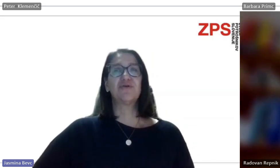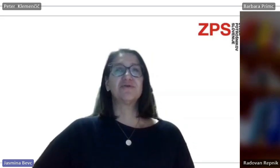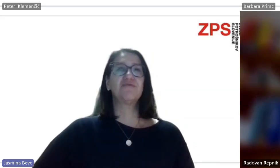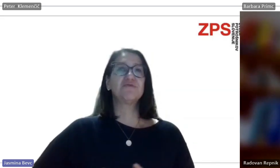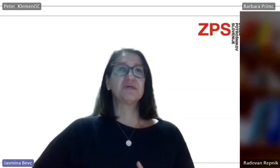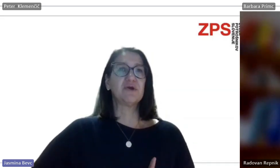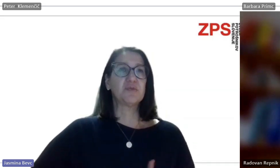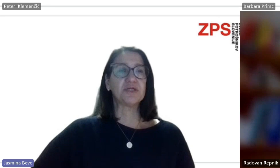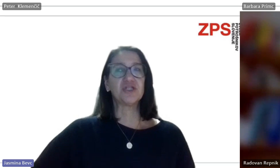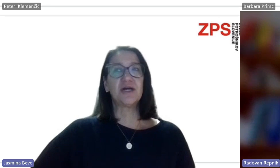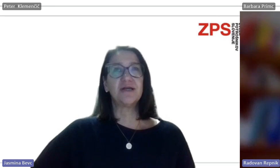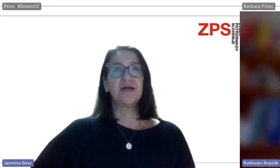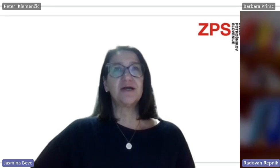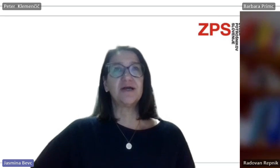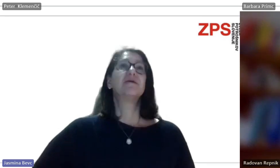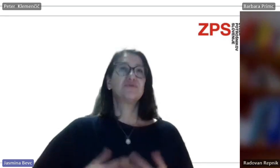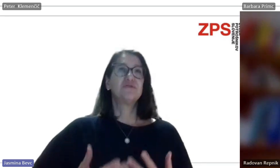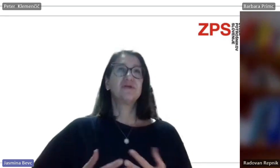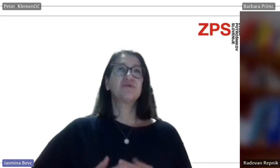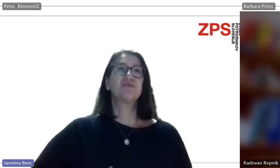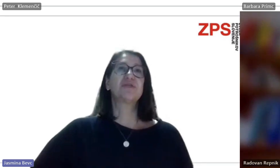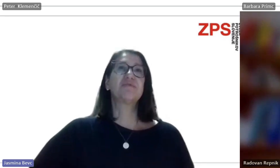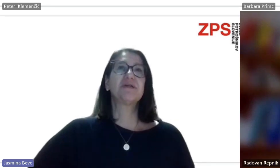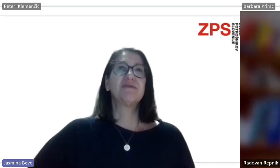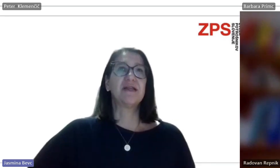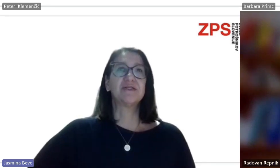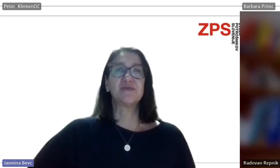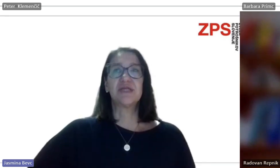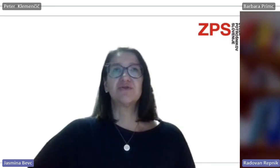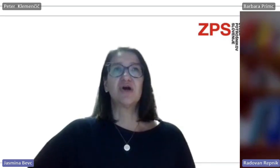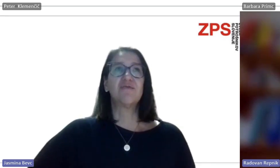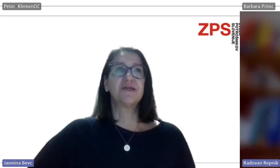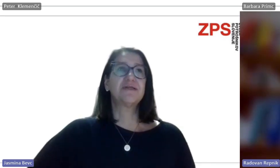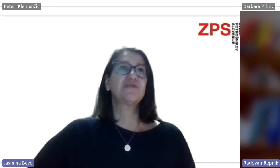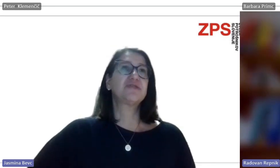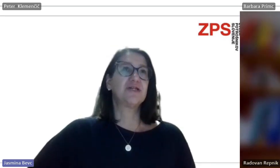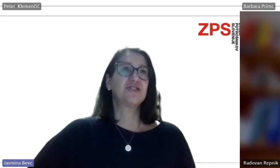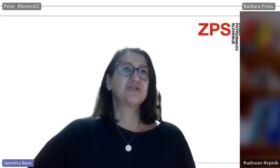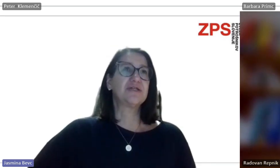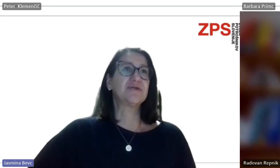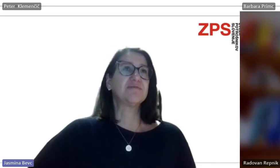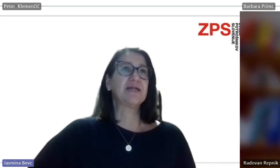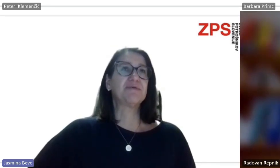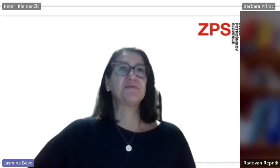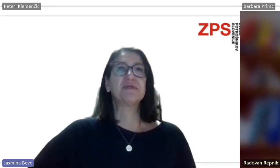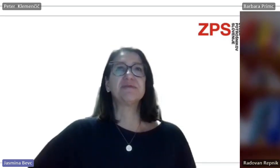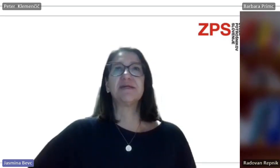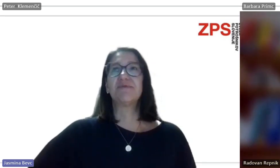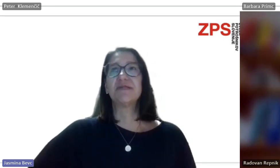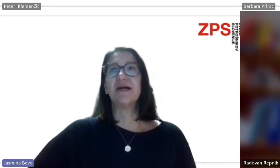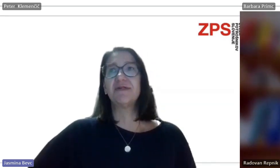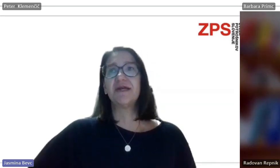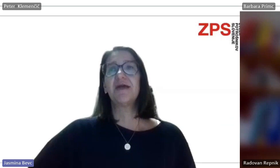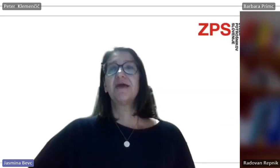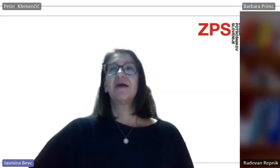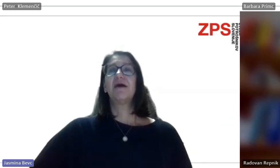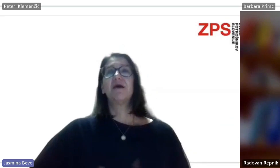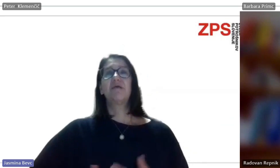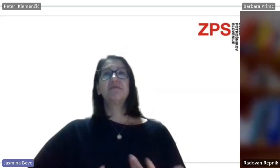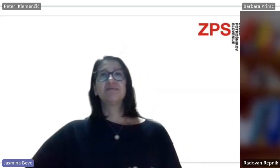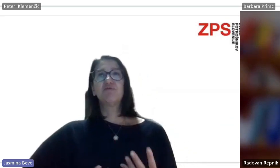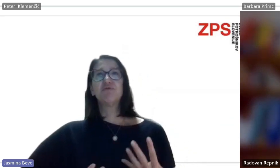vsebinsko zelo informativna vprašanja. Tudi vam, gospod Repnik, hvala za vse odgovore in tudi naši sodelavki Barbari Print za